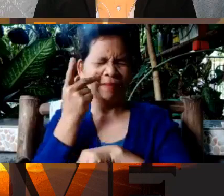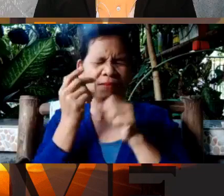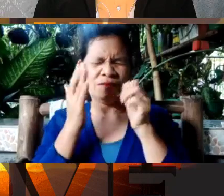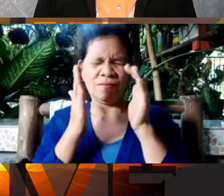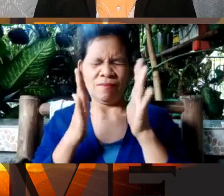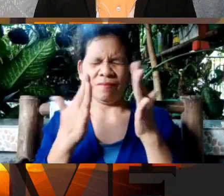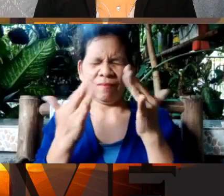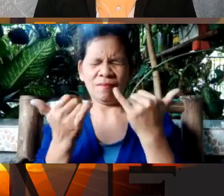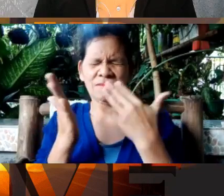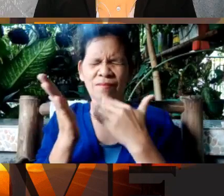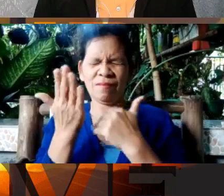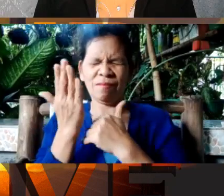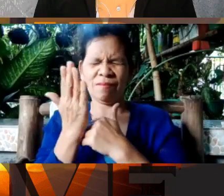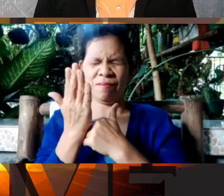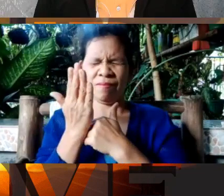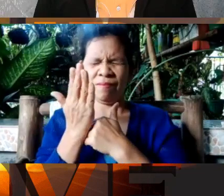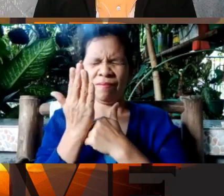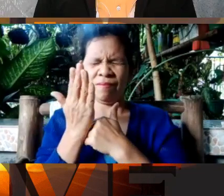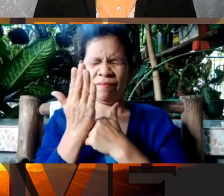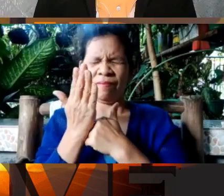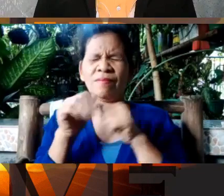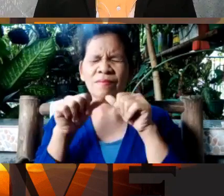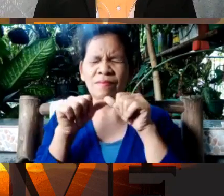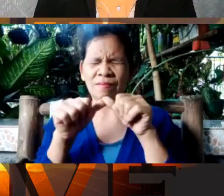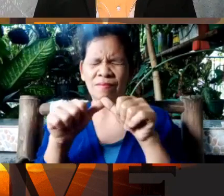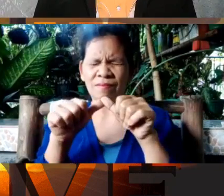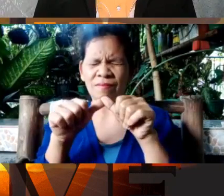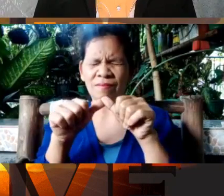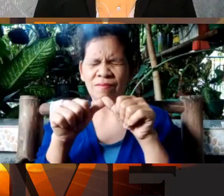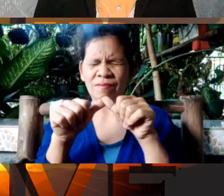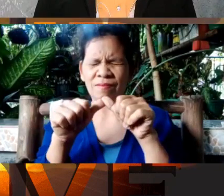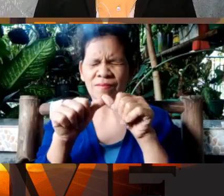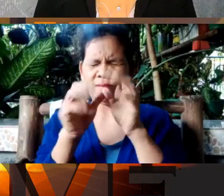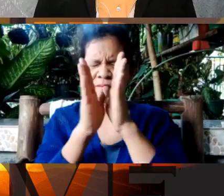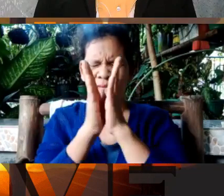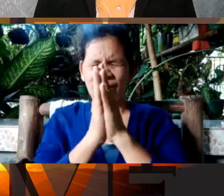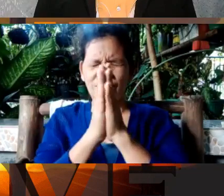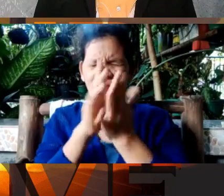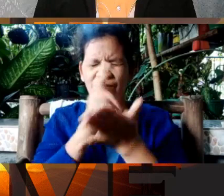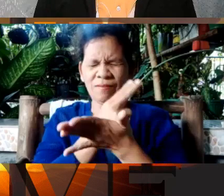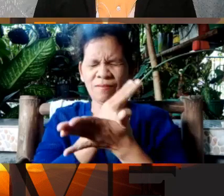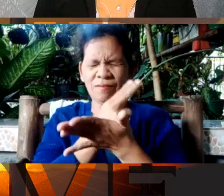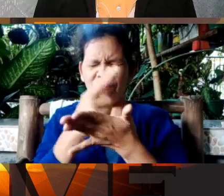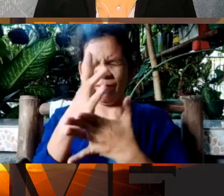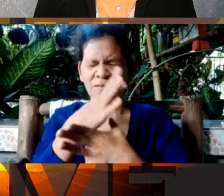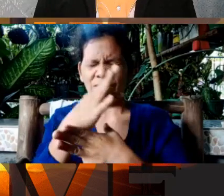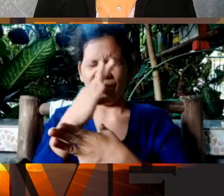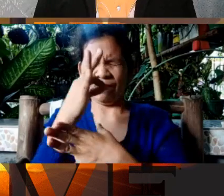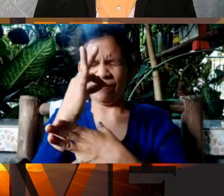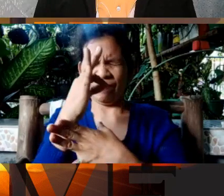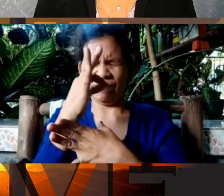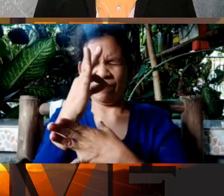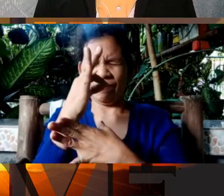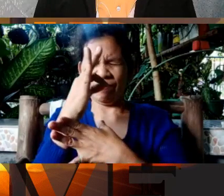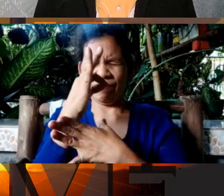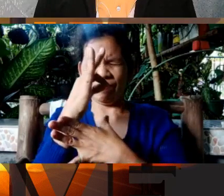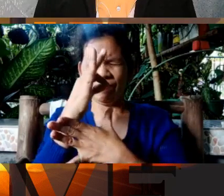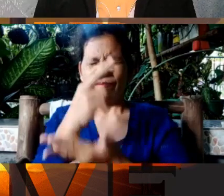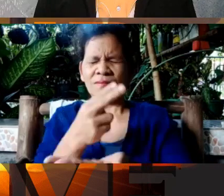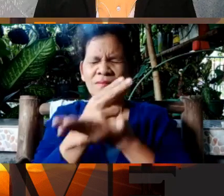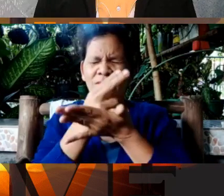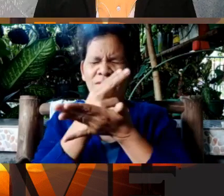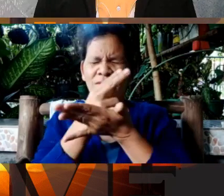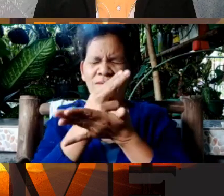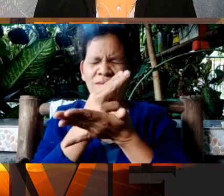ito. Patuloy po naming dalangin ang banal na Espiritu ang tumulong po sa